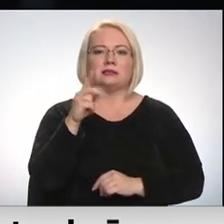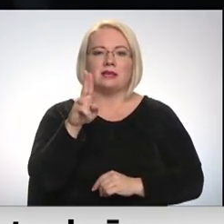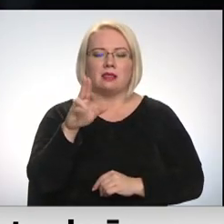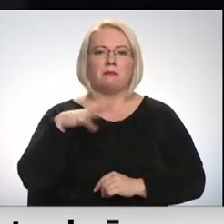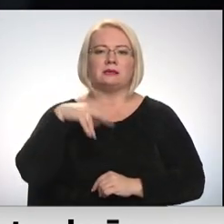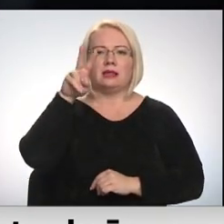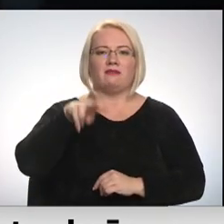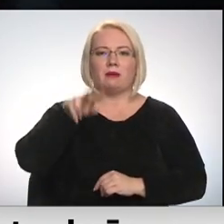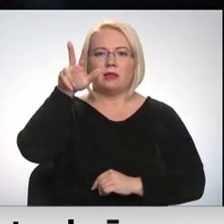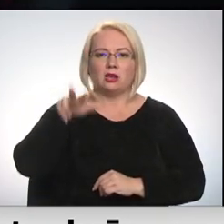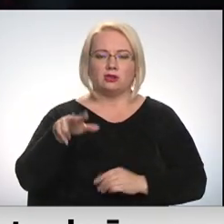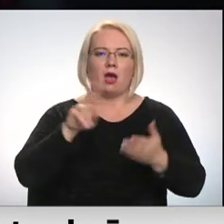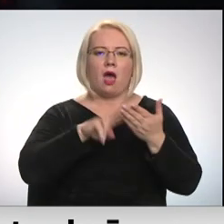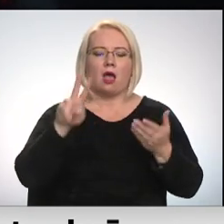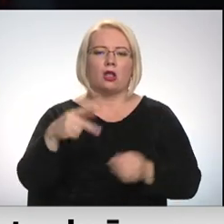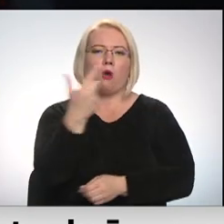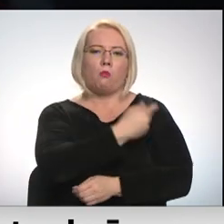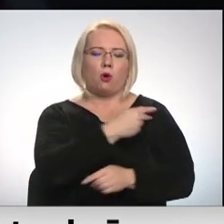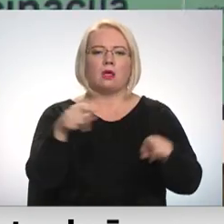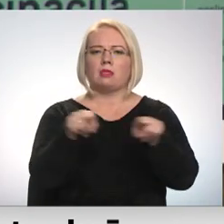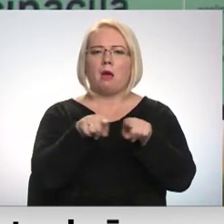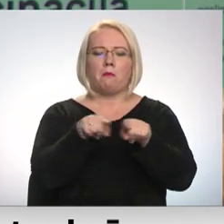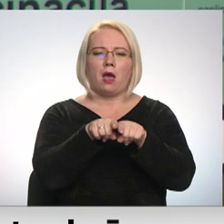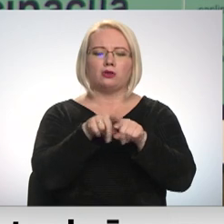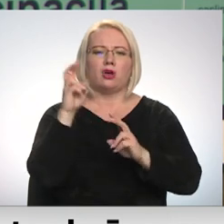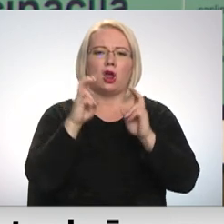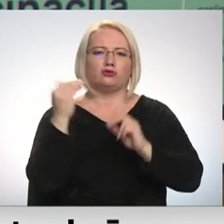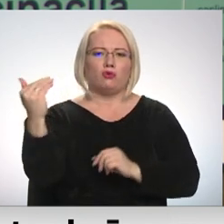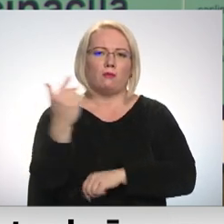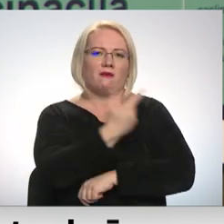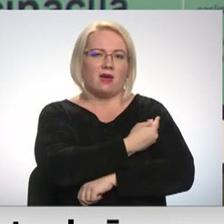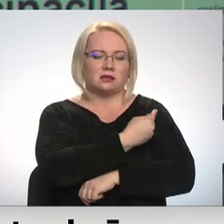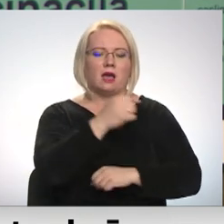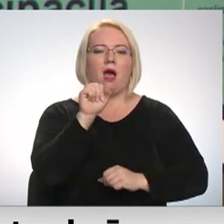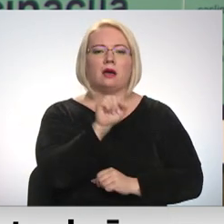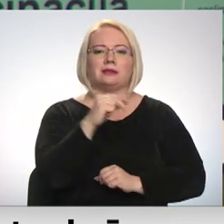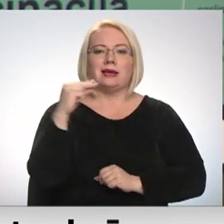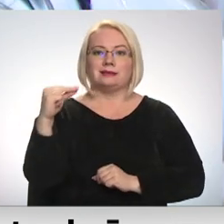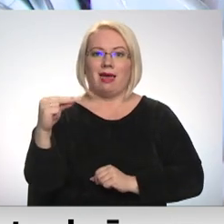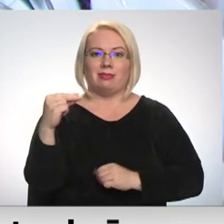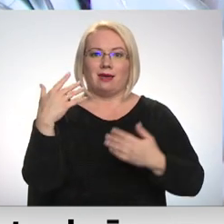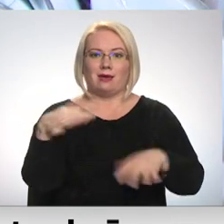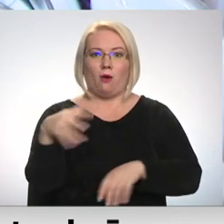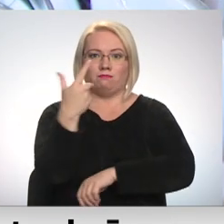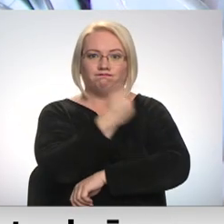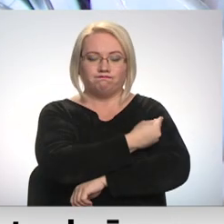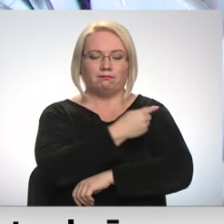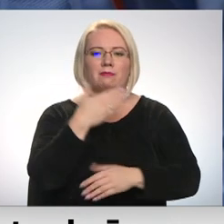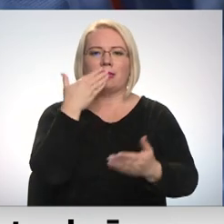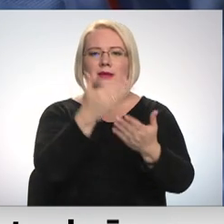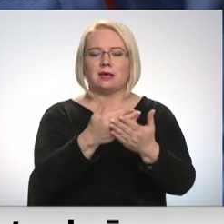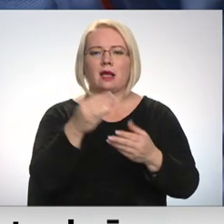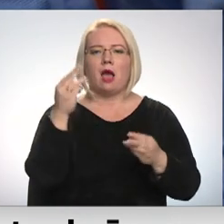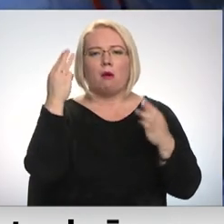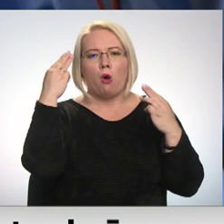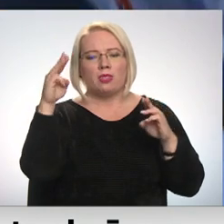2 līdz 3 mēnešiem, ļauj potēt arī šī paša ražojuma vakcīnu. Ar AstraZeneca sapotētajiem primāri iesaka Moderna vai